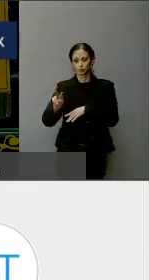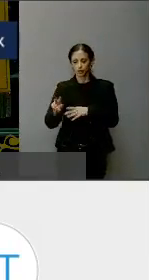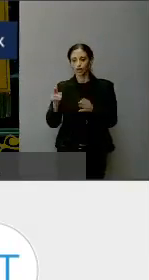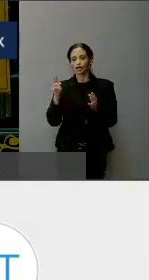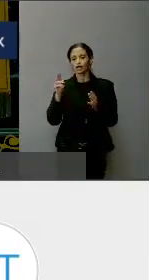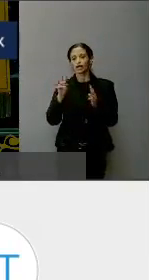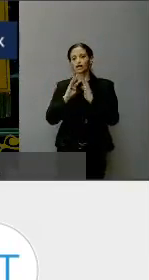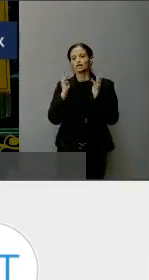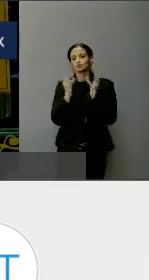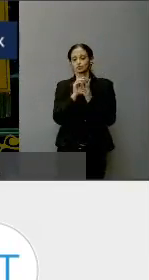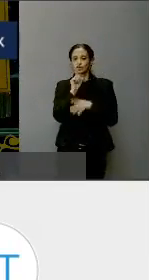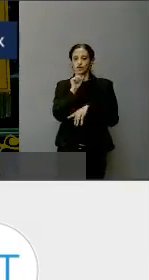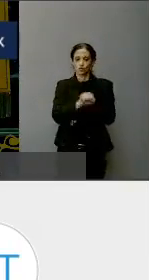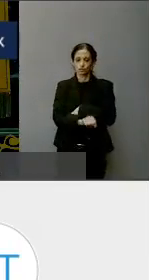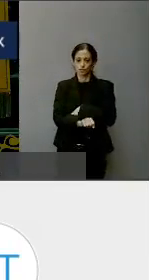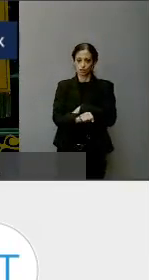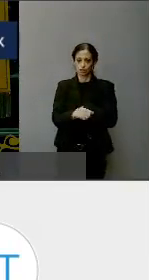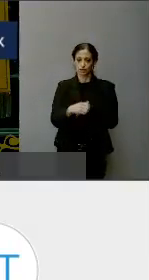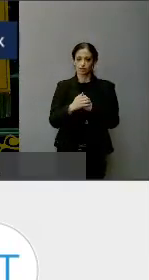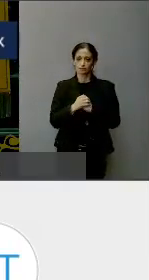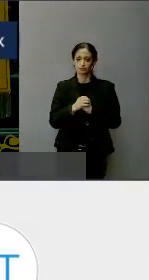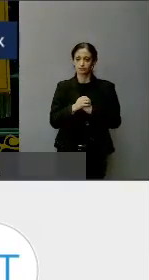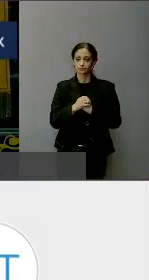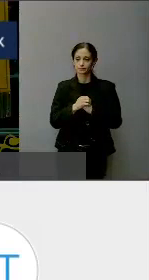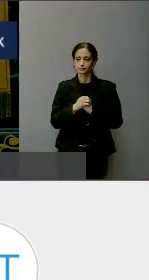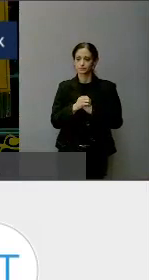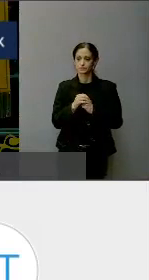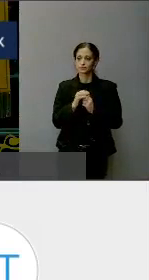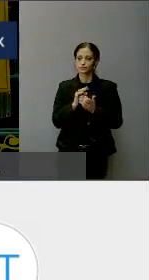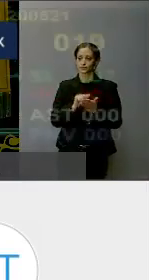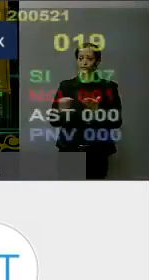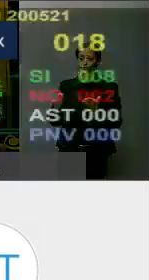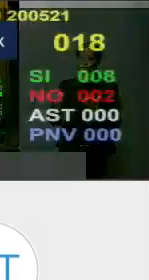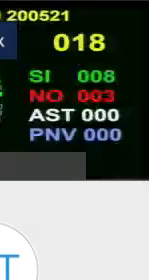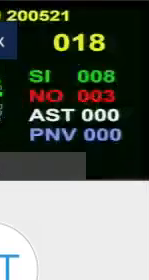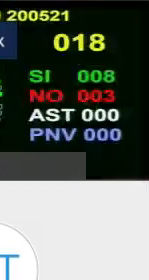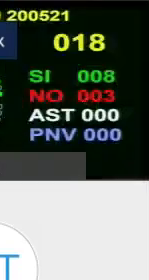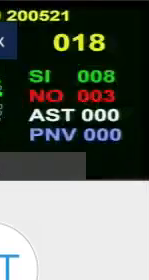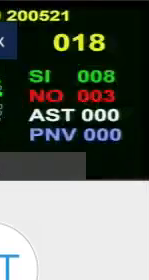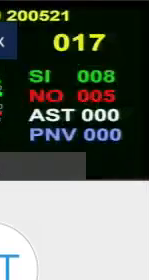parere contrario della giunta si vota